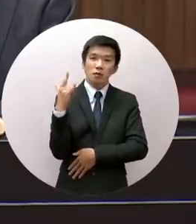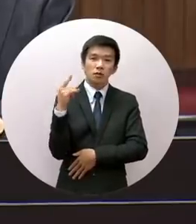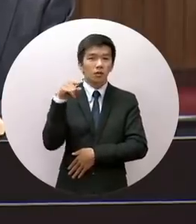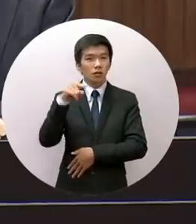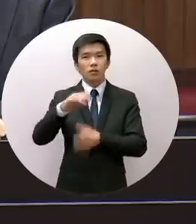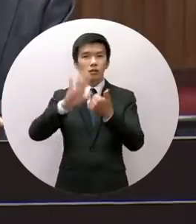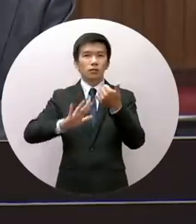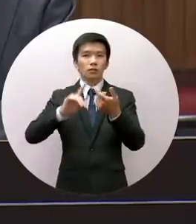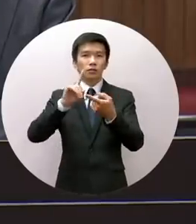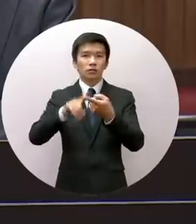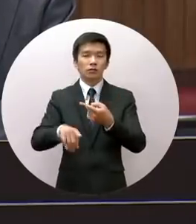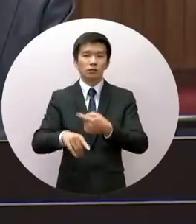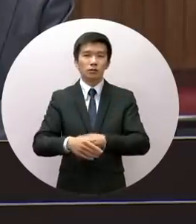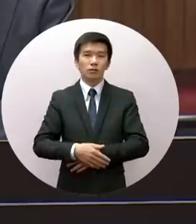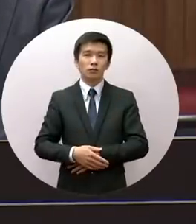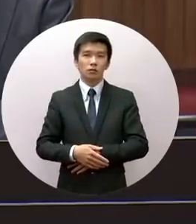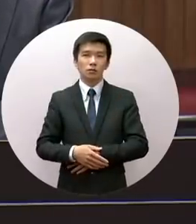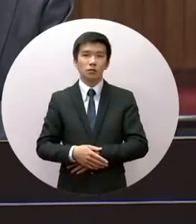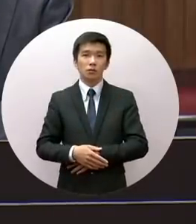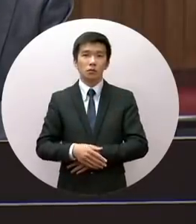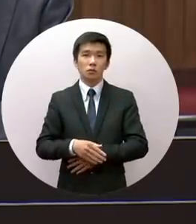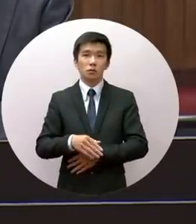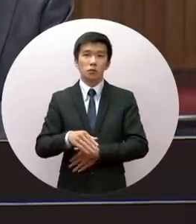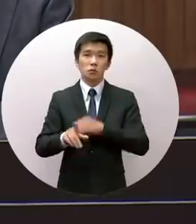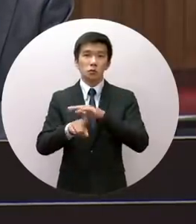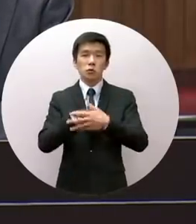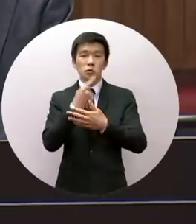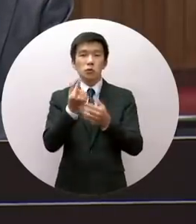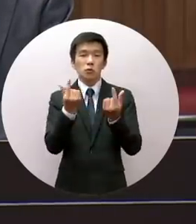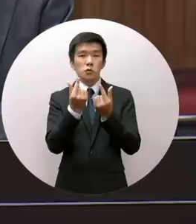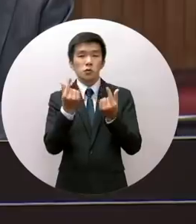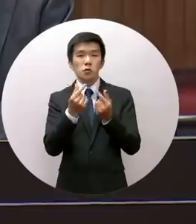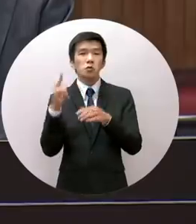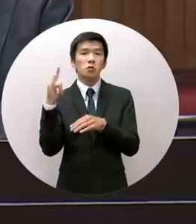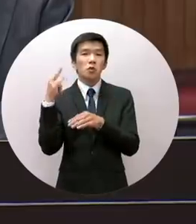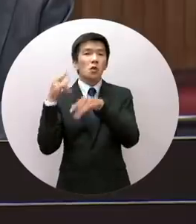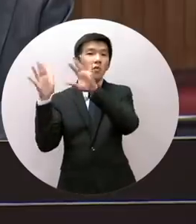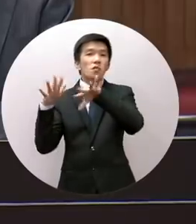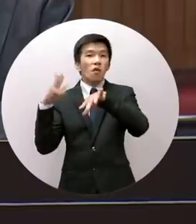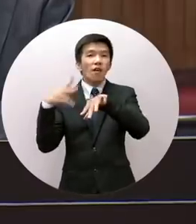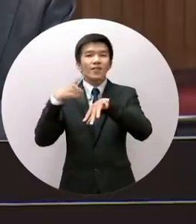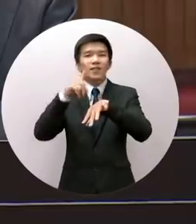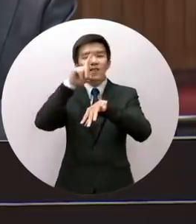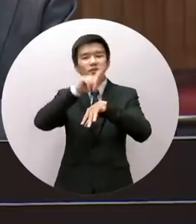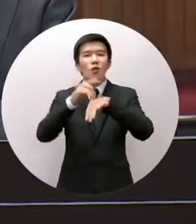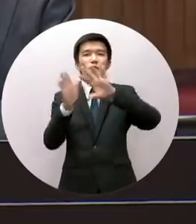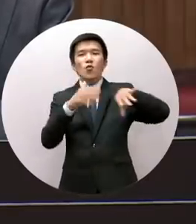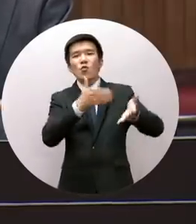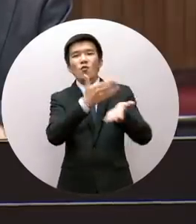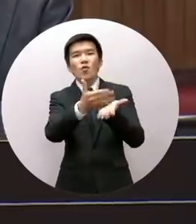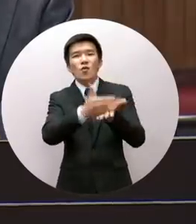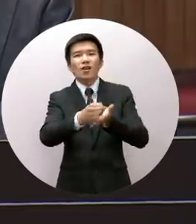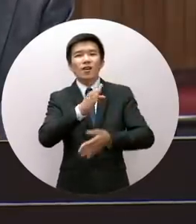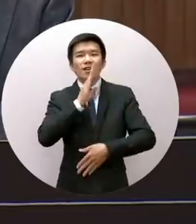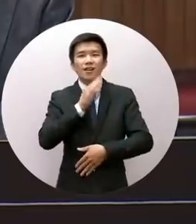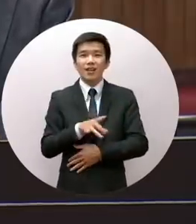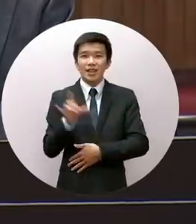长，那不是用季风来防空污吗？ 哎，对的， 那不是要借东风